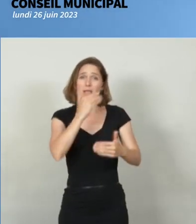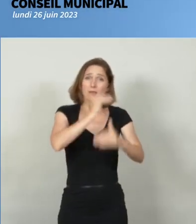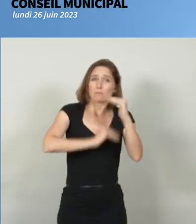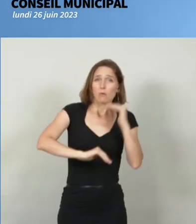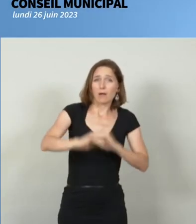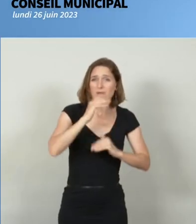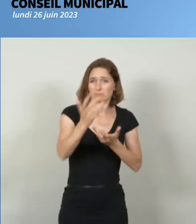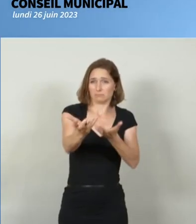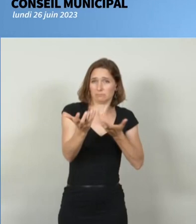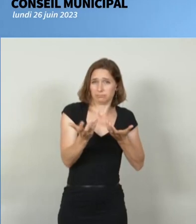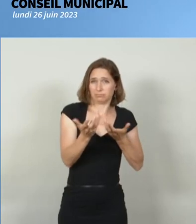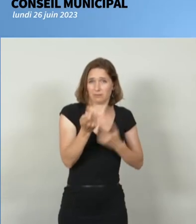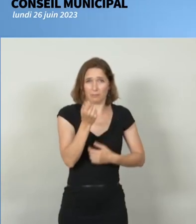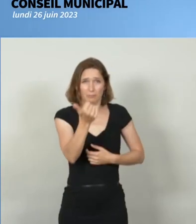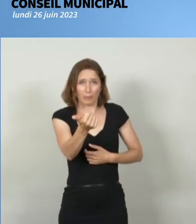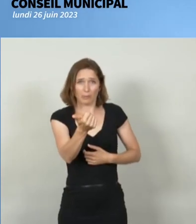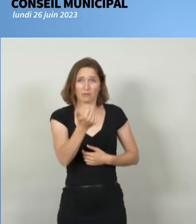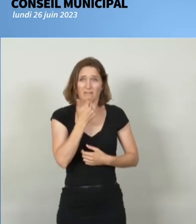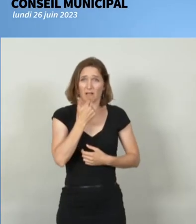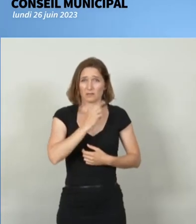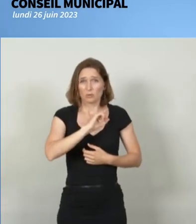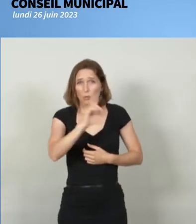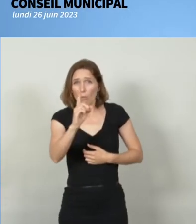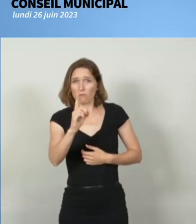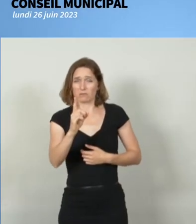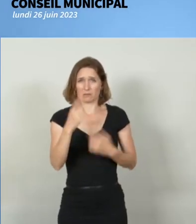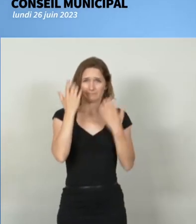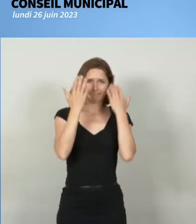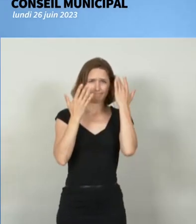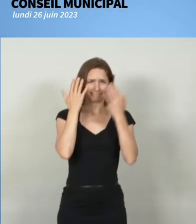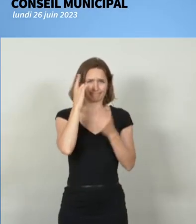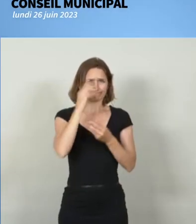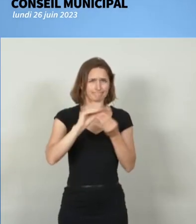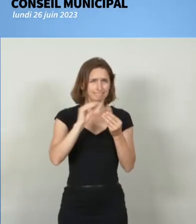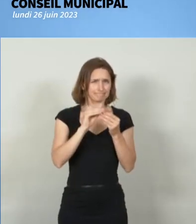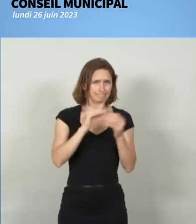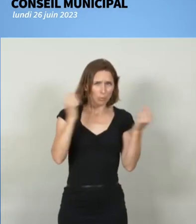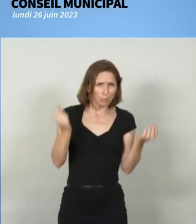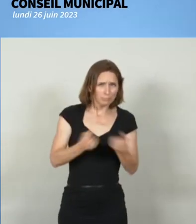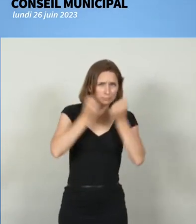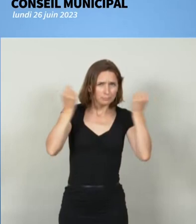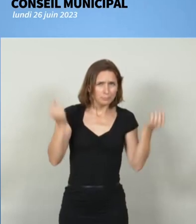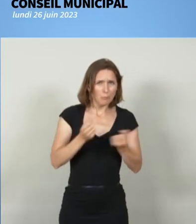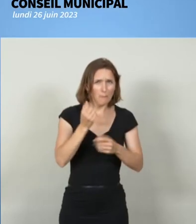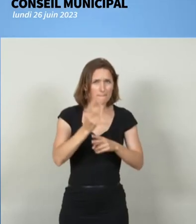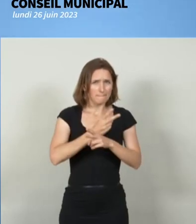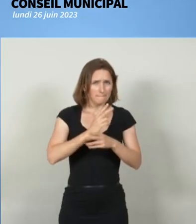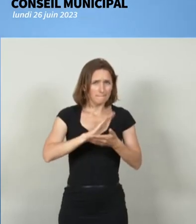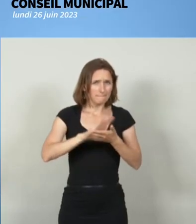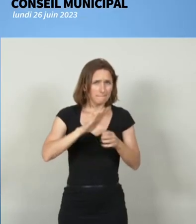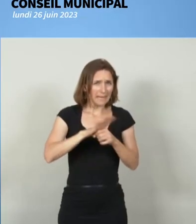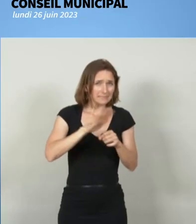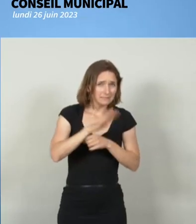pose des interrogations quant à leur efficacité je vous cite forcément la participation la couverture médiatique